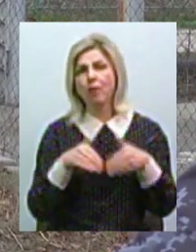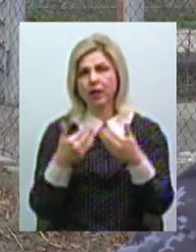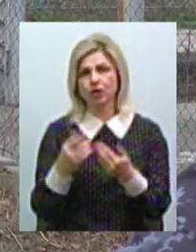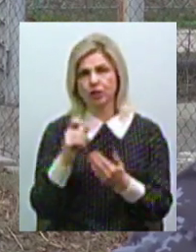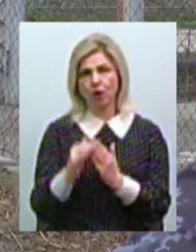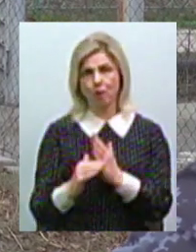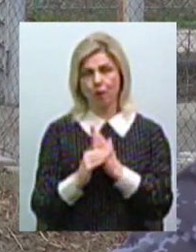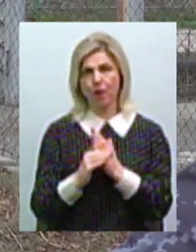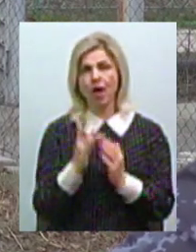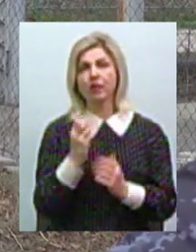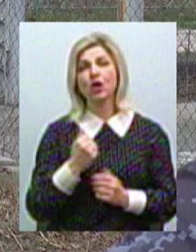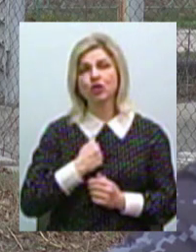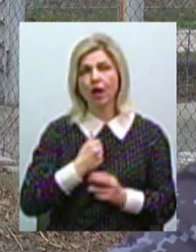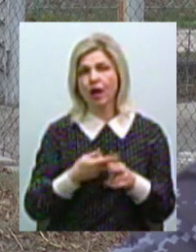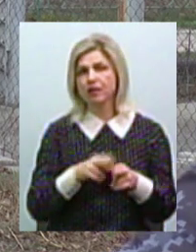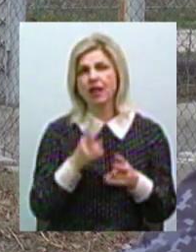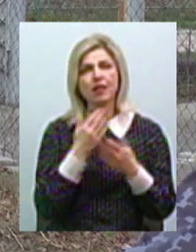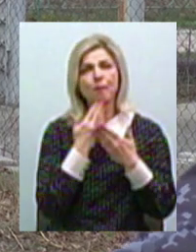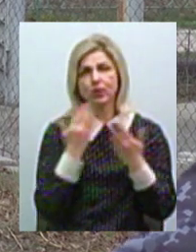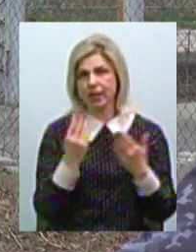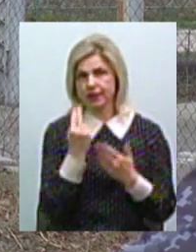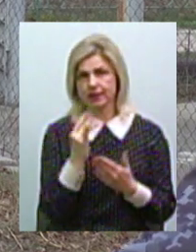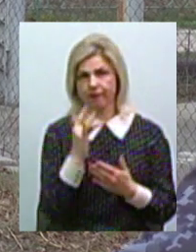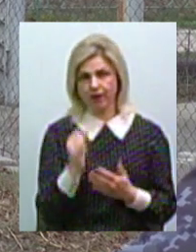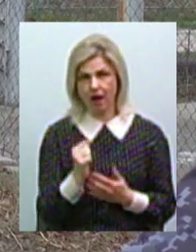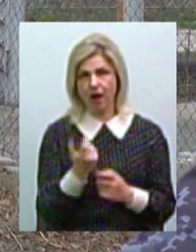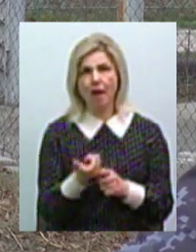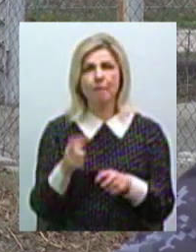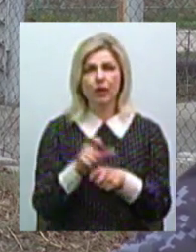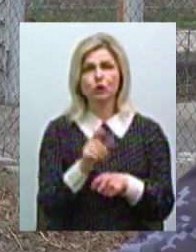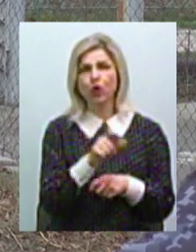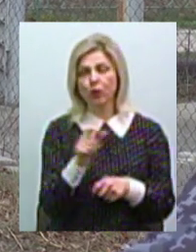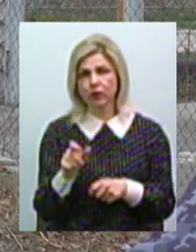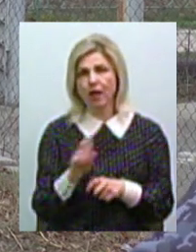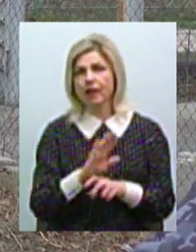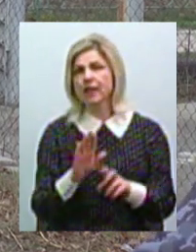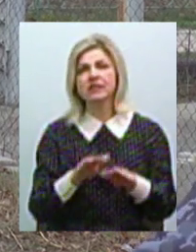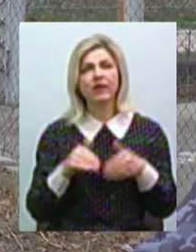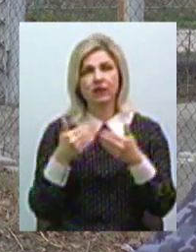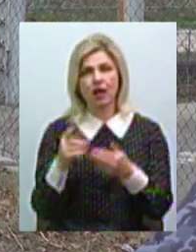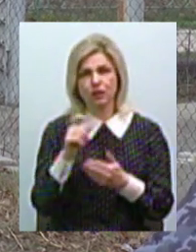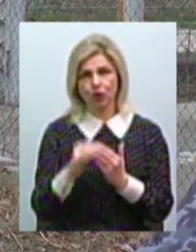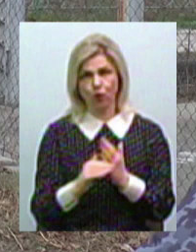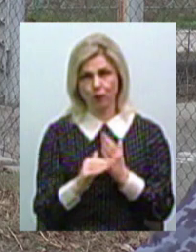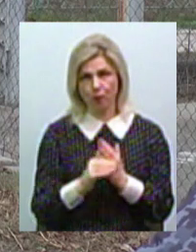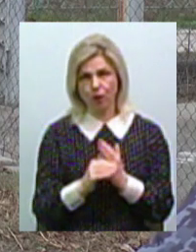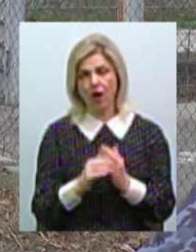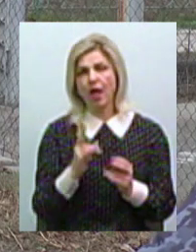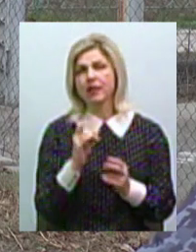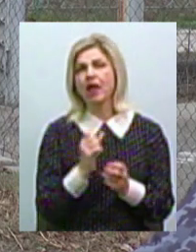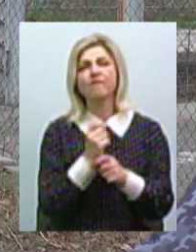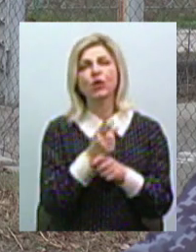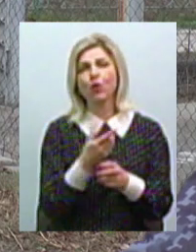жаль, це не остаточна цифра, тому що більшість все ж таки мешканців міста не звертаються за допомогою, не виносять, будемо так казати, це сміття з